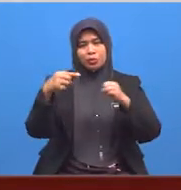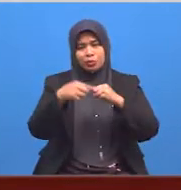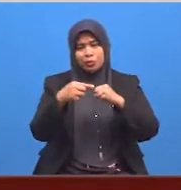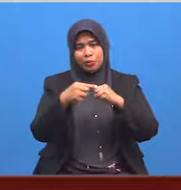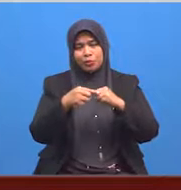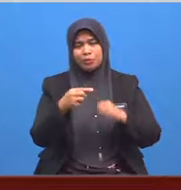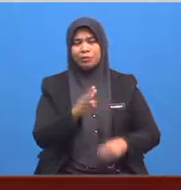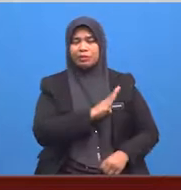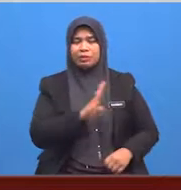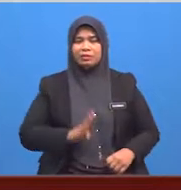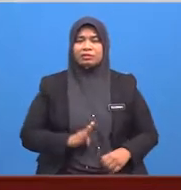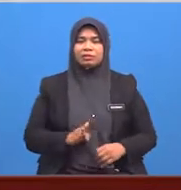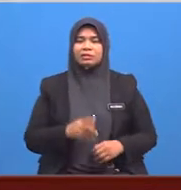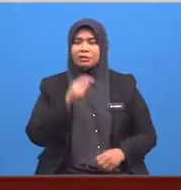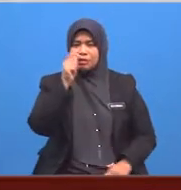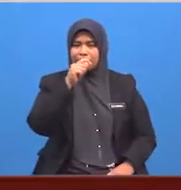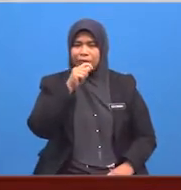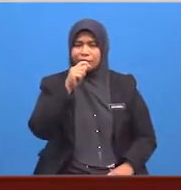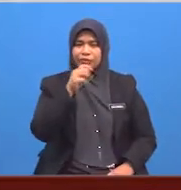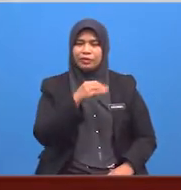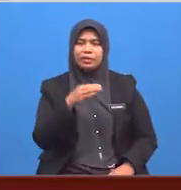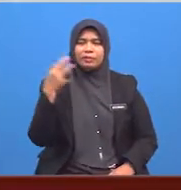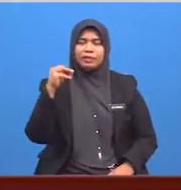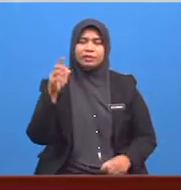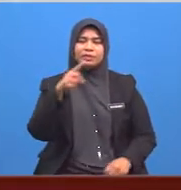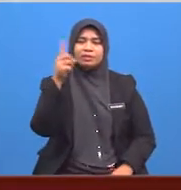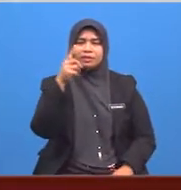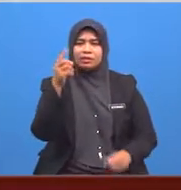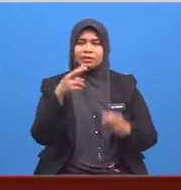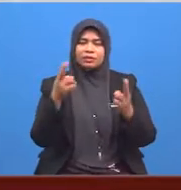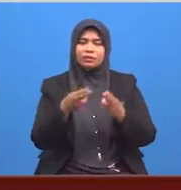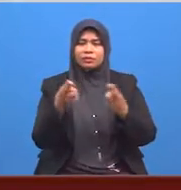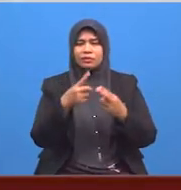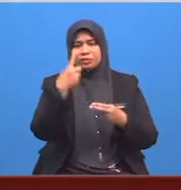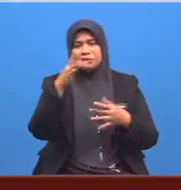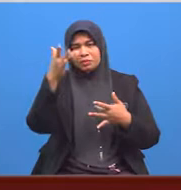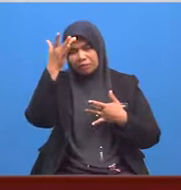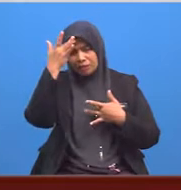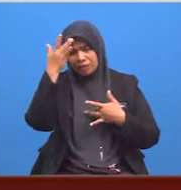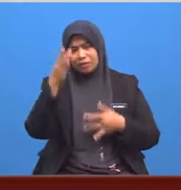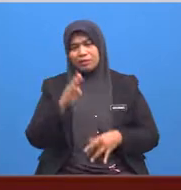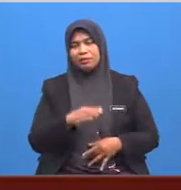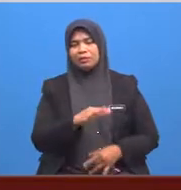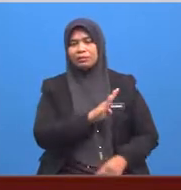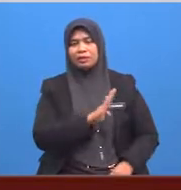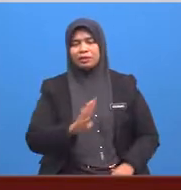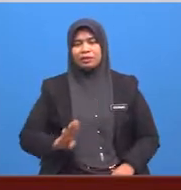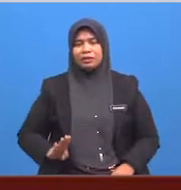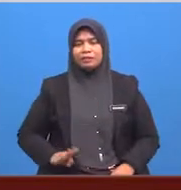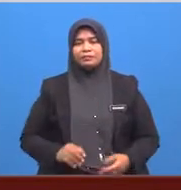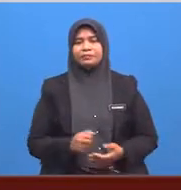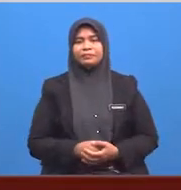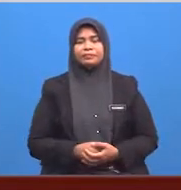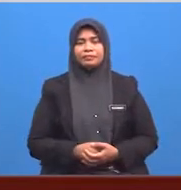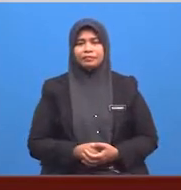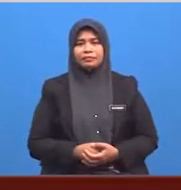sebagai seorang Pendusta damai kesejahteraan berusaha untuk menyakiti Baginda Muhammad Shallallahu Alaihi